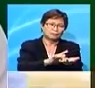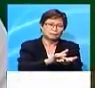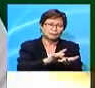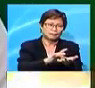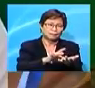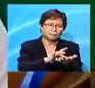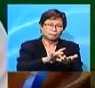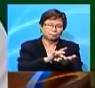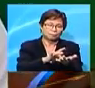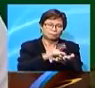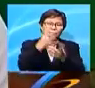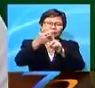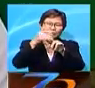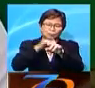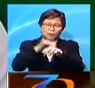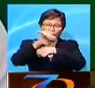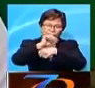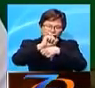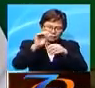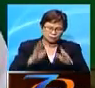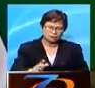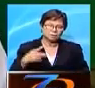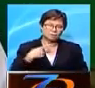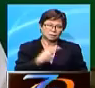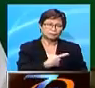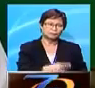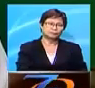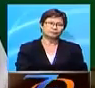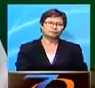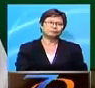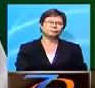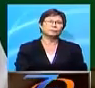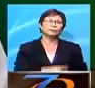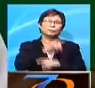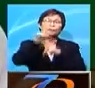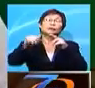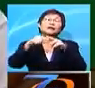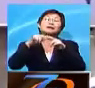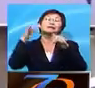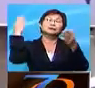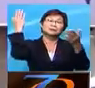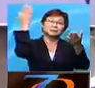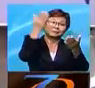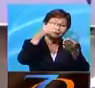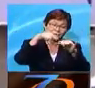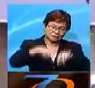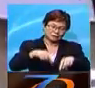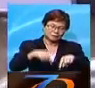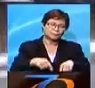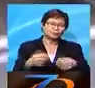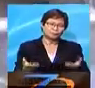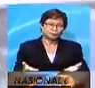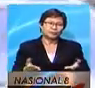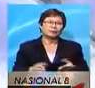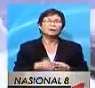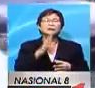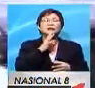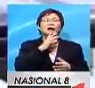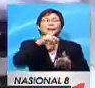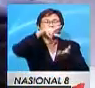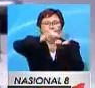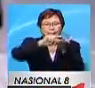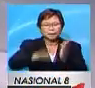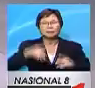yang rapi daripada petugas-petugas kita Apabila mereka berada di sini Beliau berkata demikian kepada pasukan